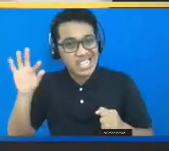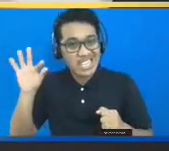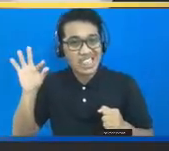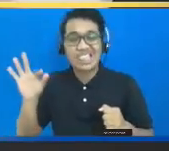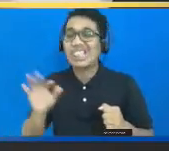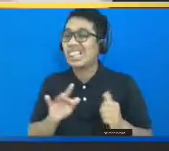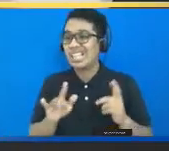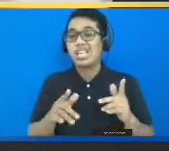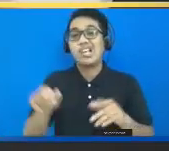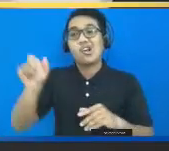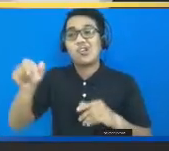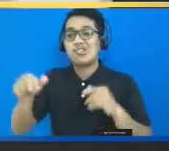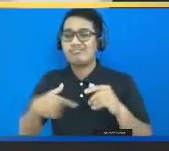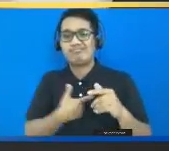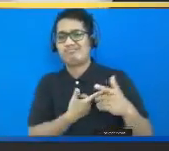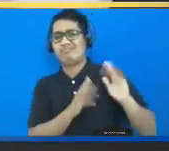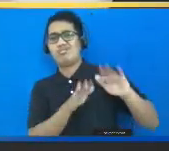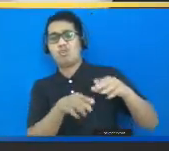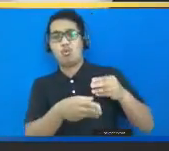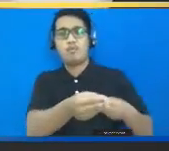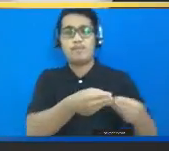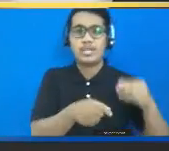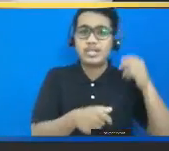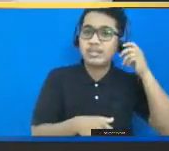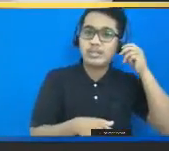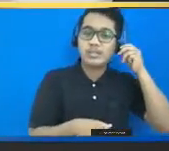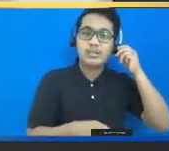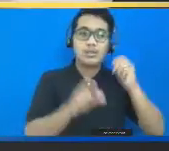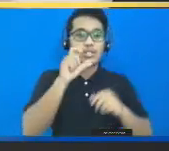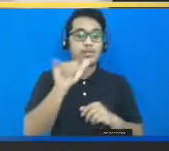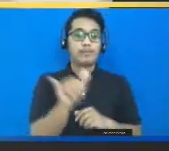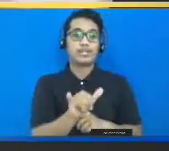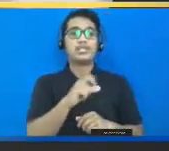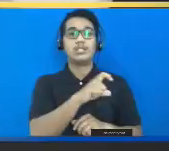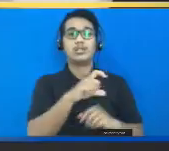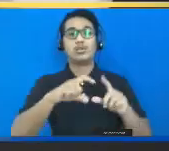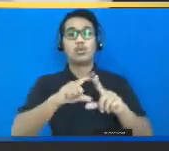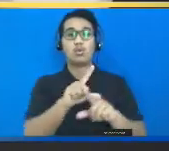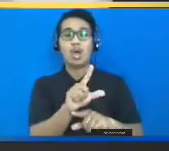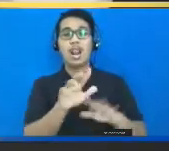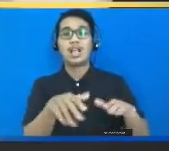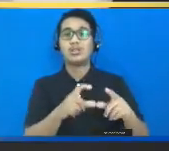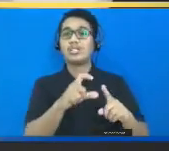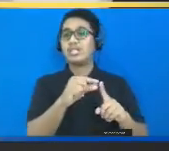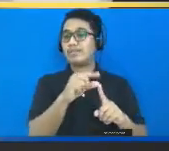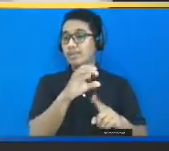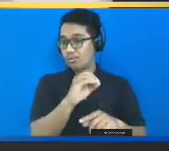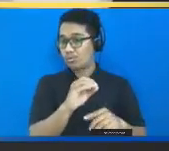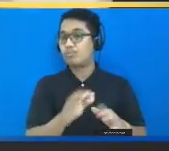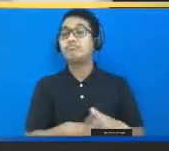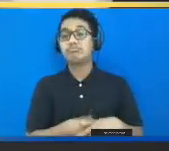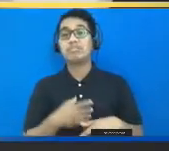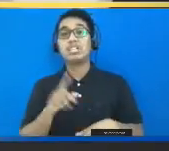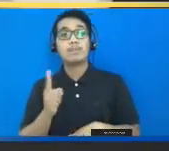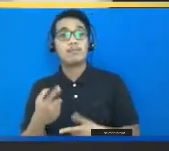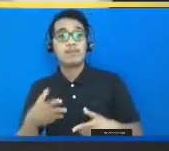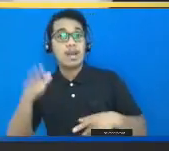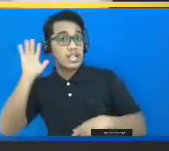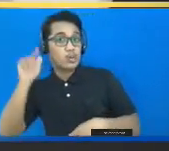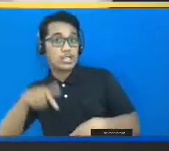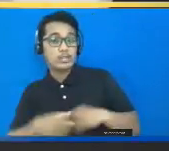saham yang suportif pada old pada misalnya CPU misalnya isu ini sekarang udah mulai